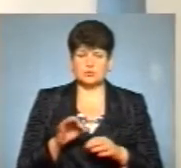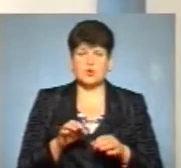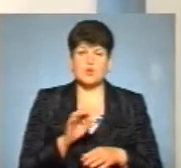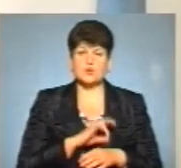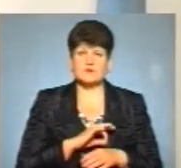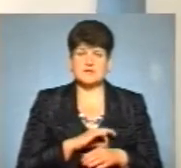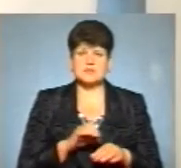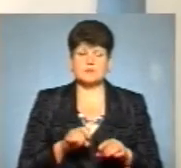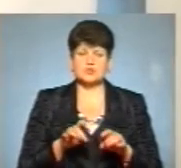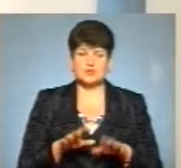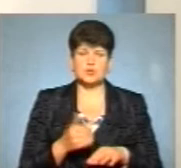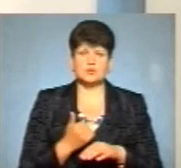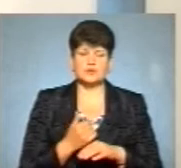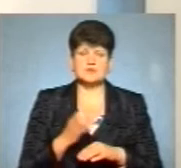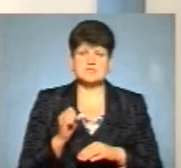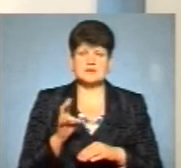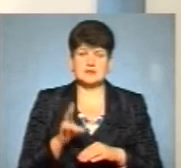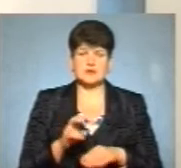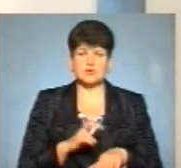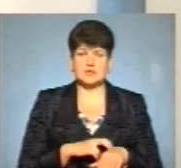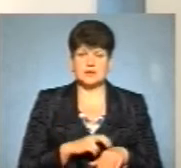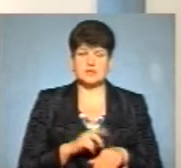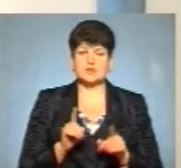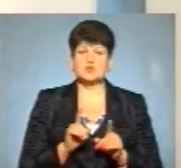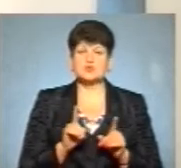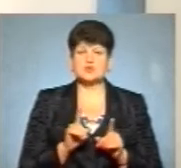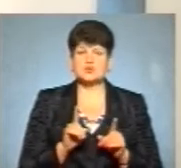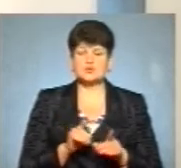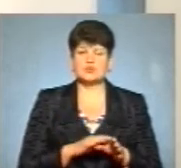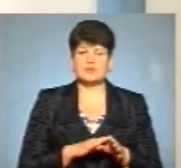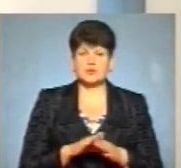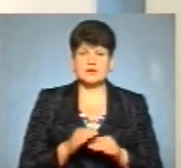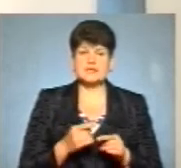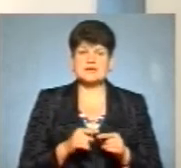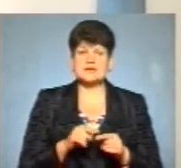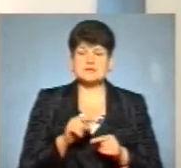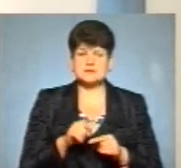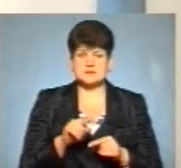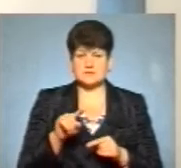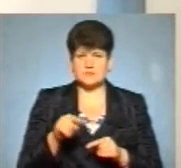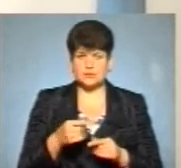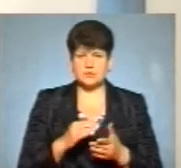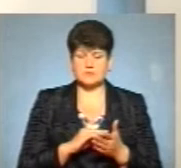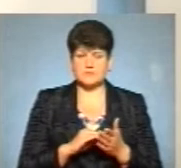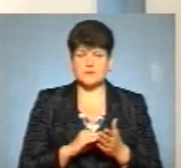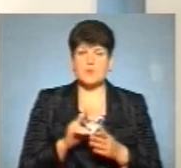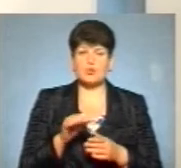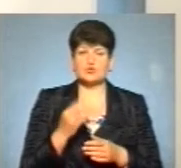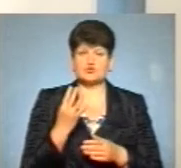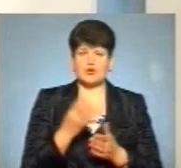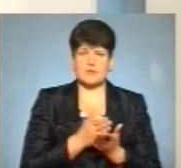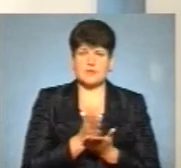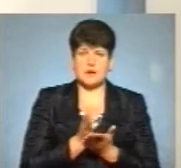постановою головного санітарного лікаря щодо виконання оцих вимог, які там прописані, по 4 напрямках. Це